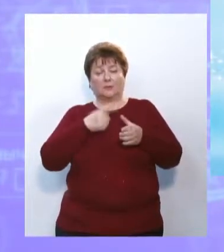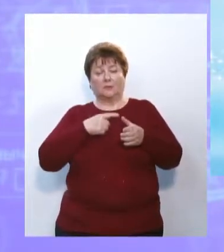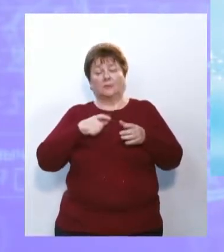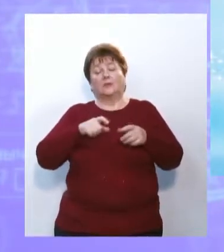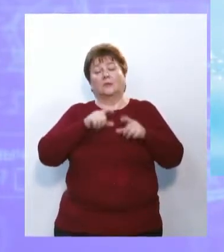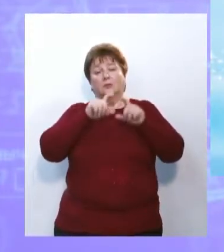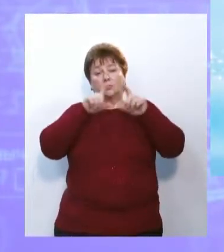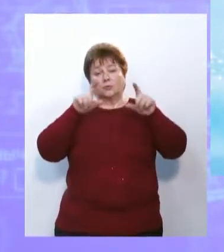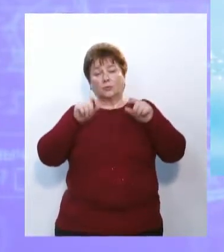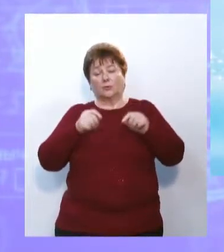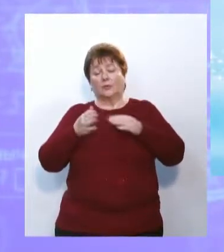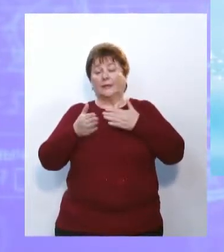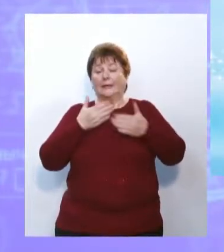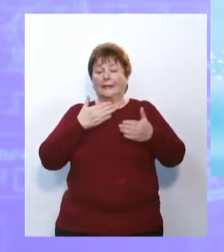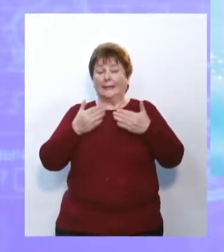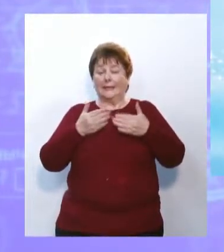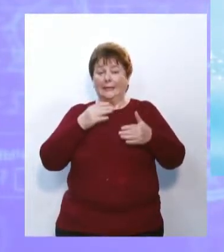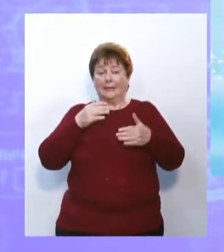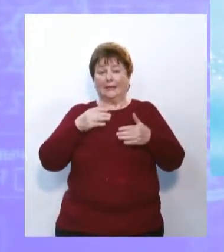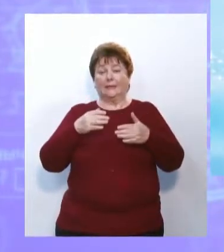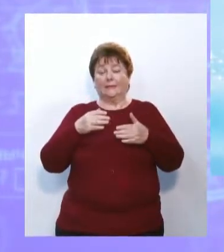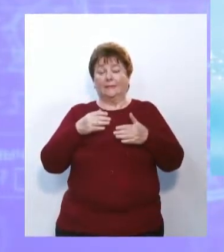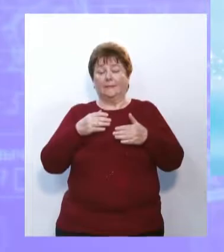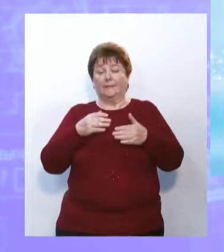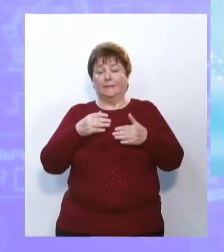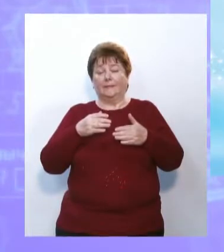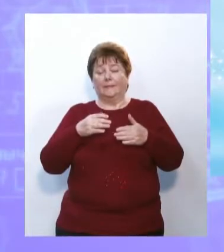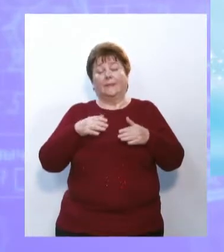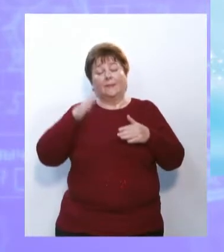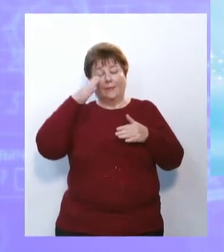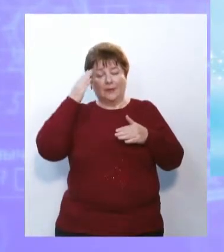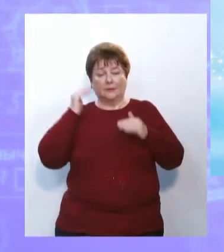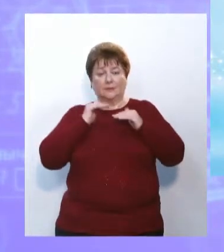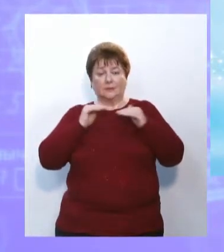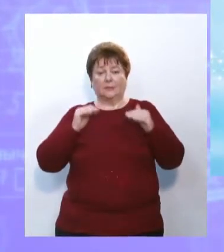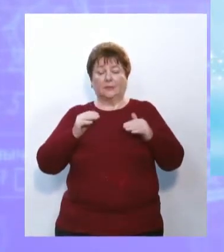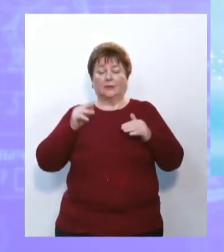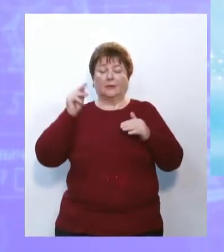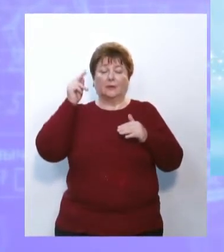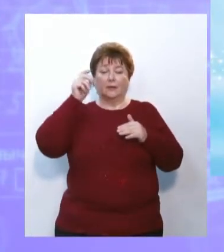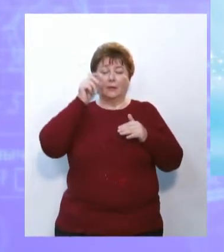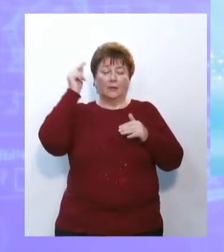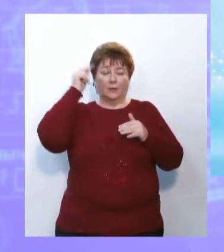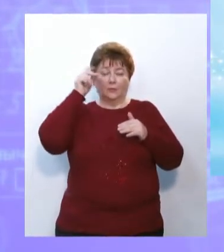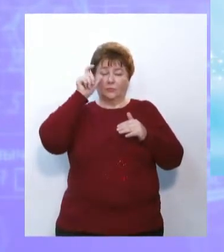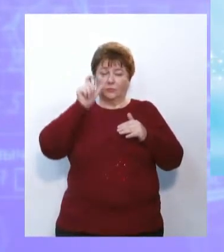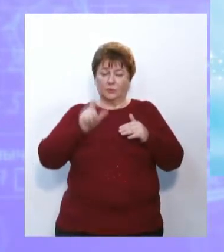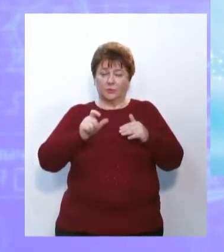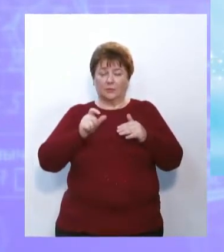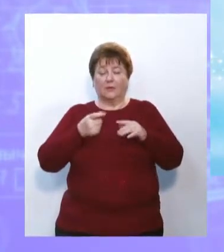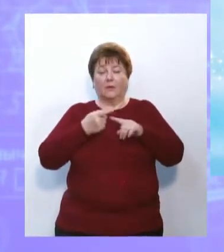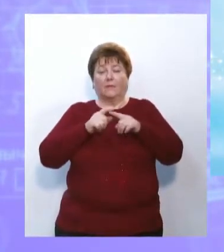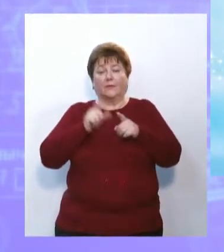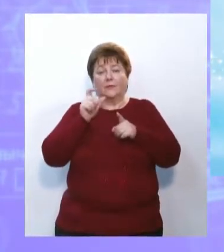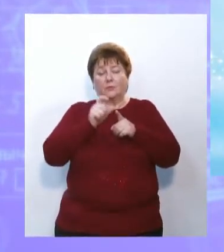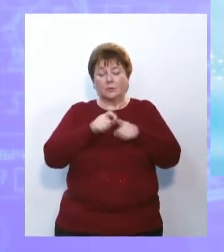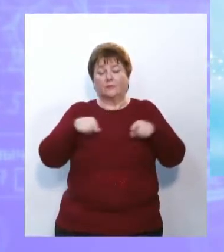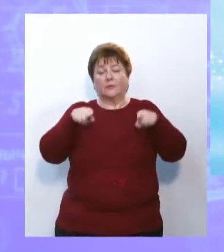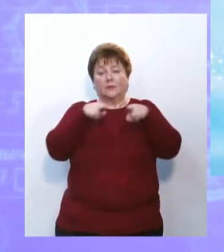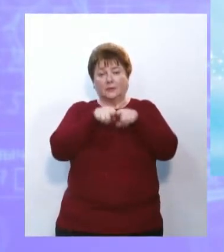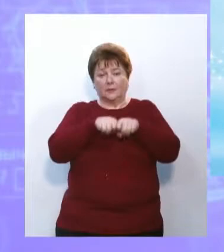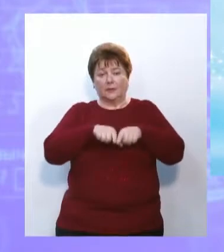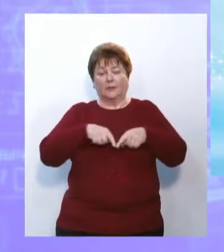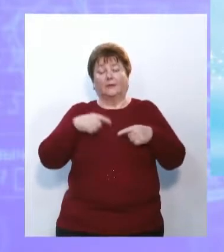школьник или... Молодцы! Ученик. В этом слове мы тоже